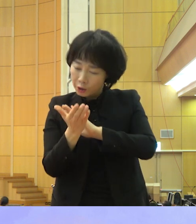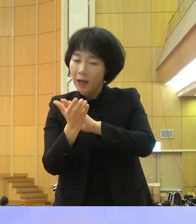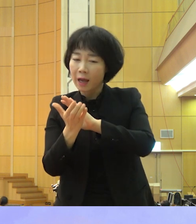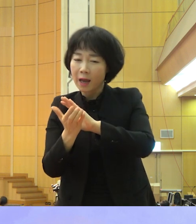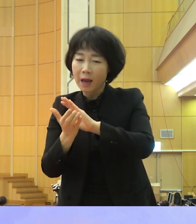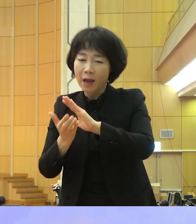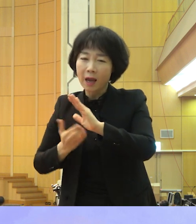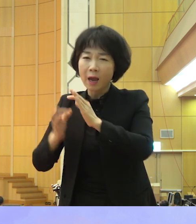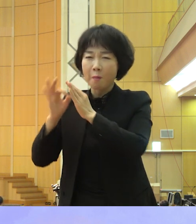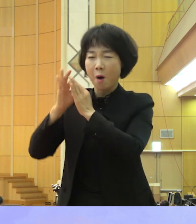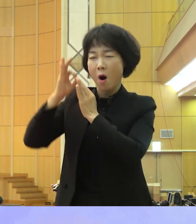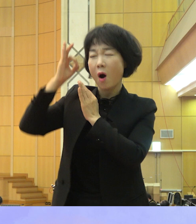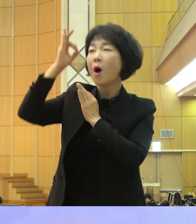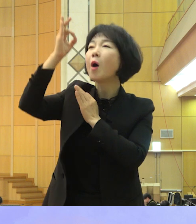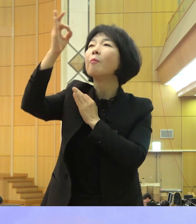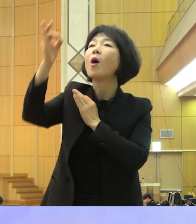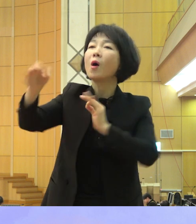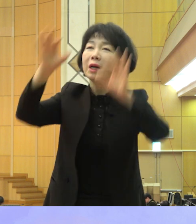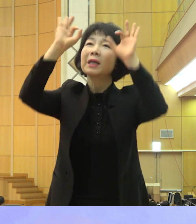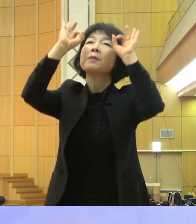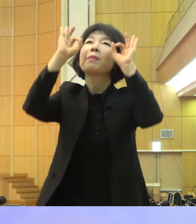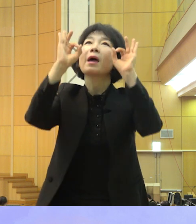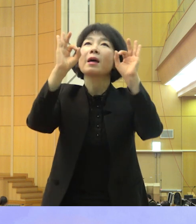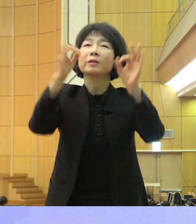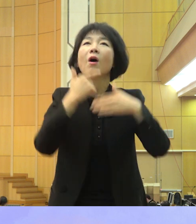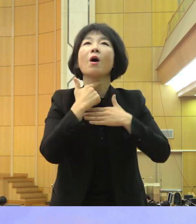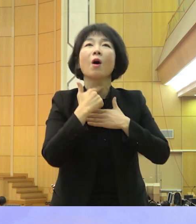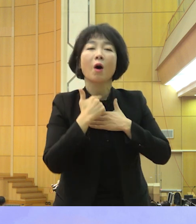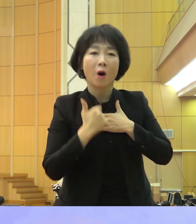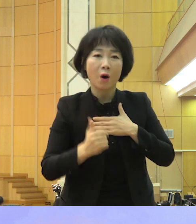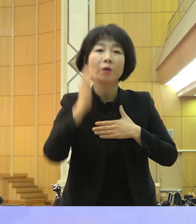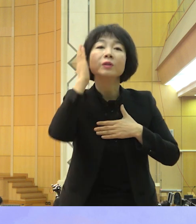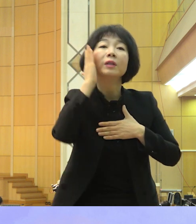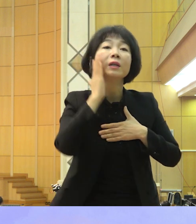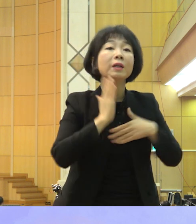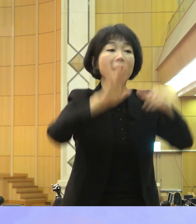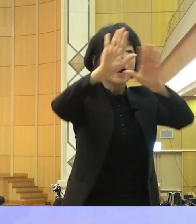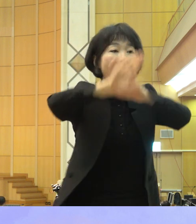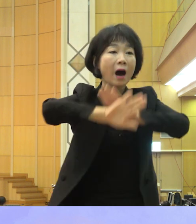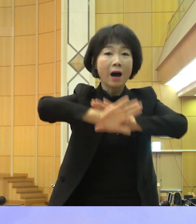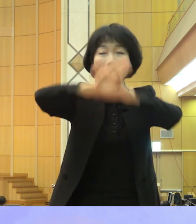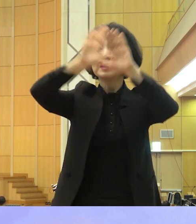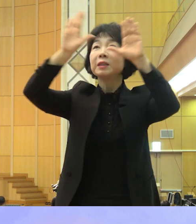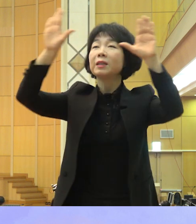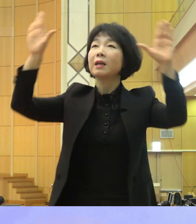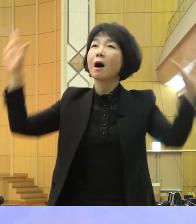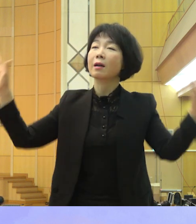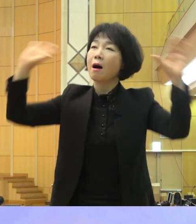뵙기 전에 멀리 뵈던